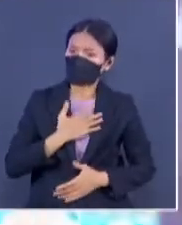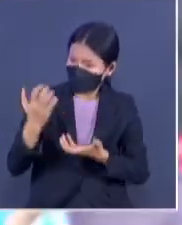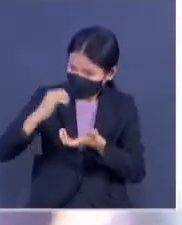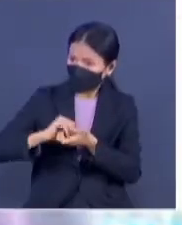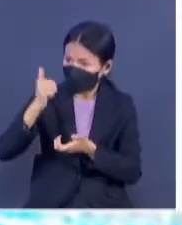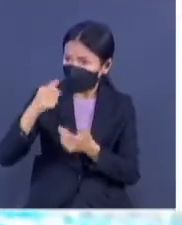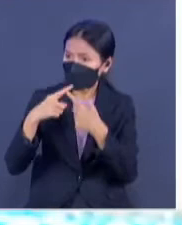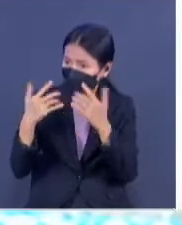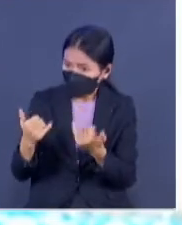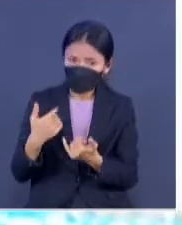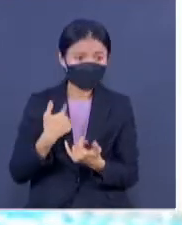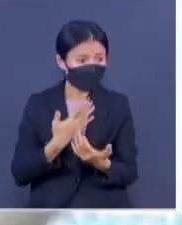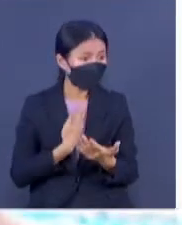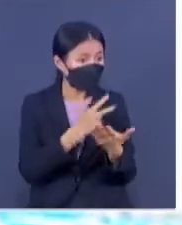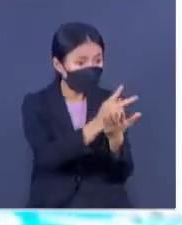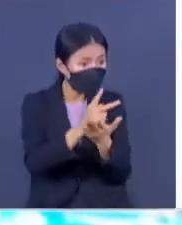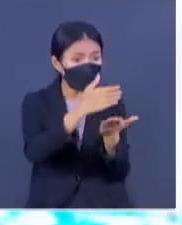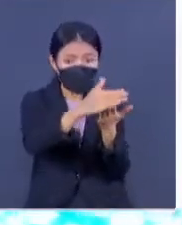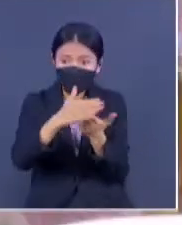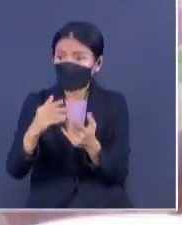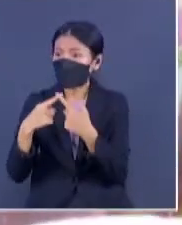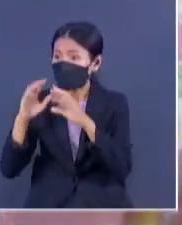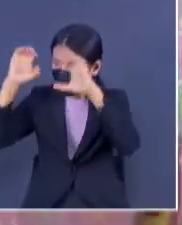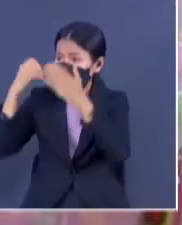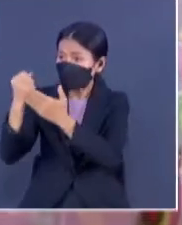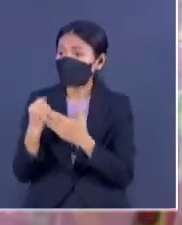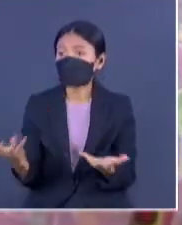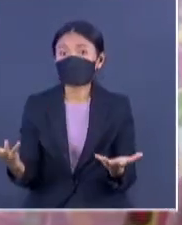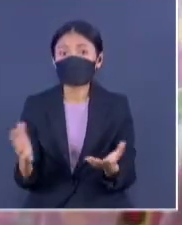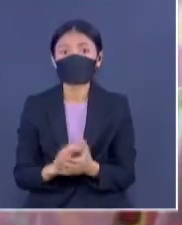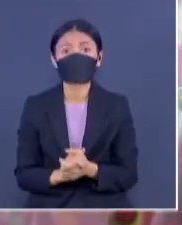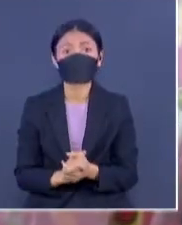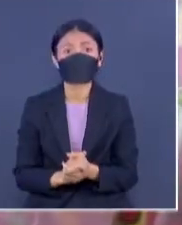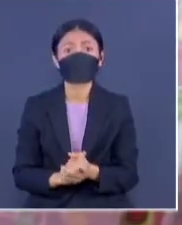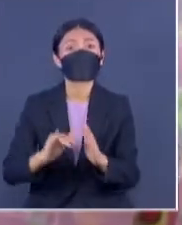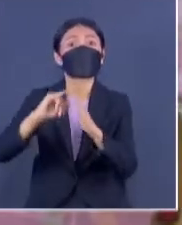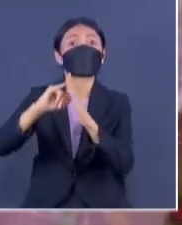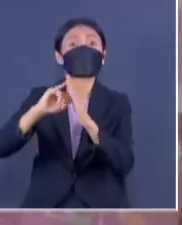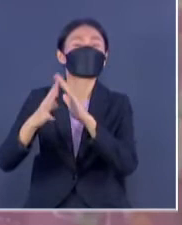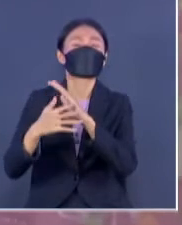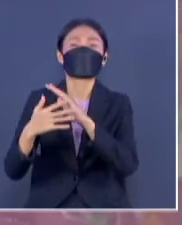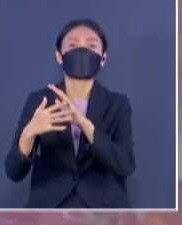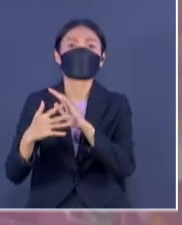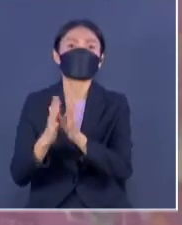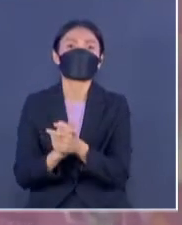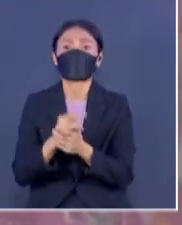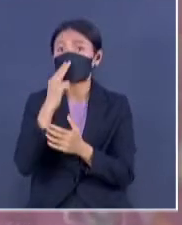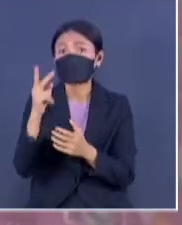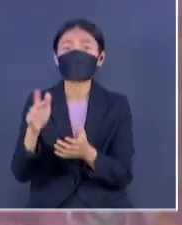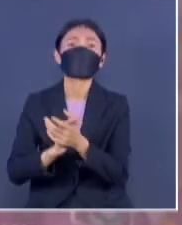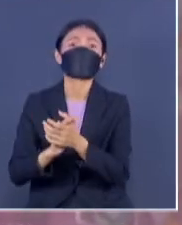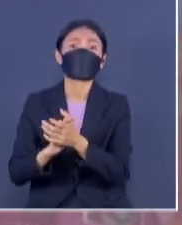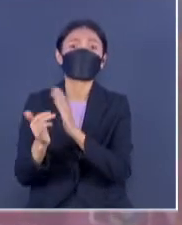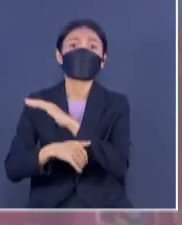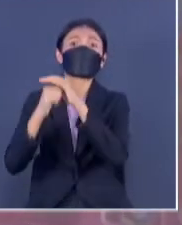ายังมีภาระหนี้สินที่มีอยู่ ล็อกดาวน์แบบอู่ฮั่นคนลากญาติที่หาวันละ 3-400 เขาไม่มีเงินตุนข้าว